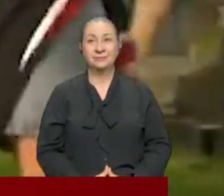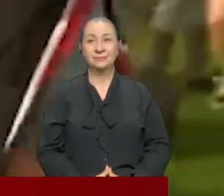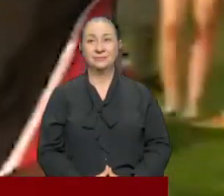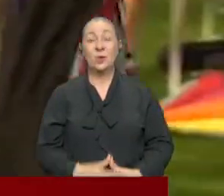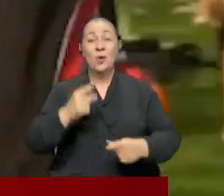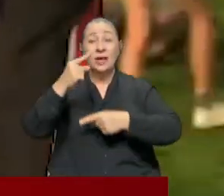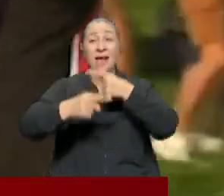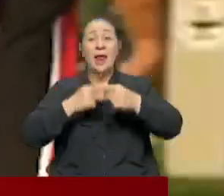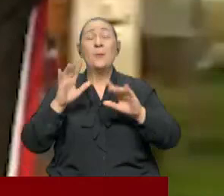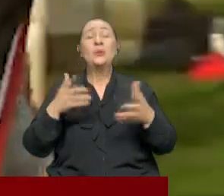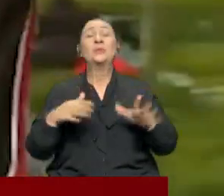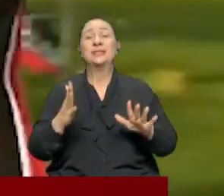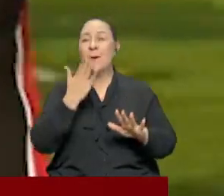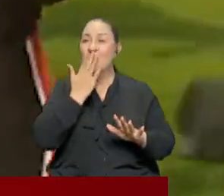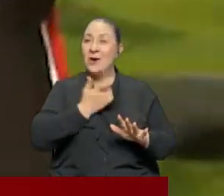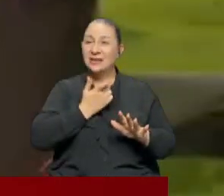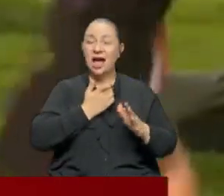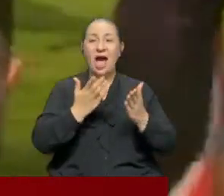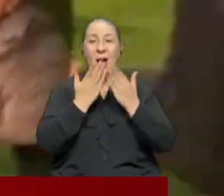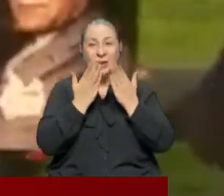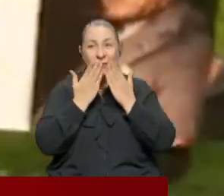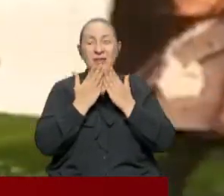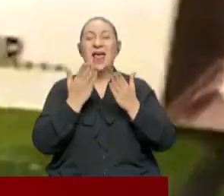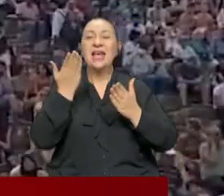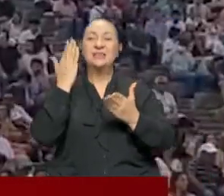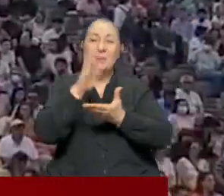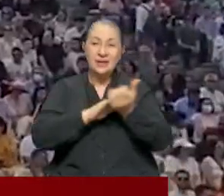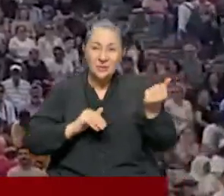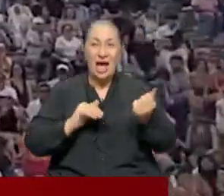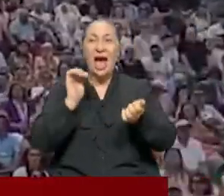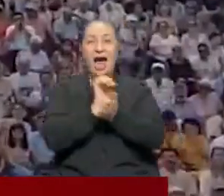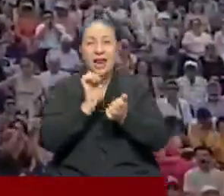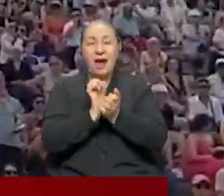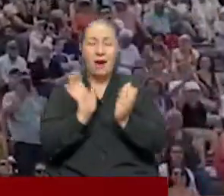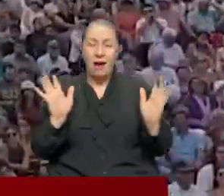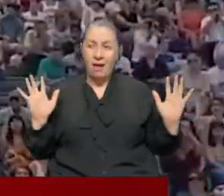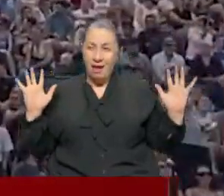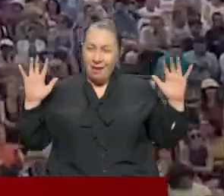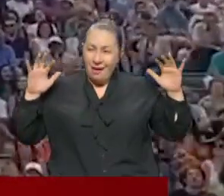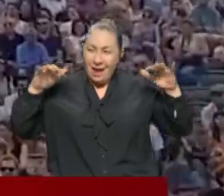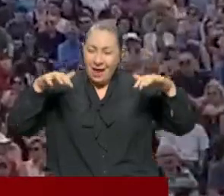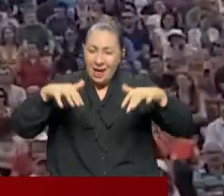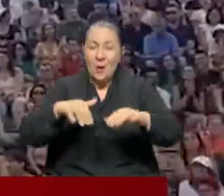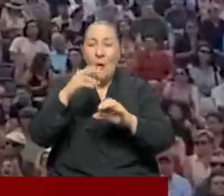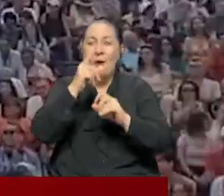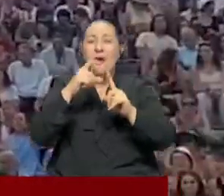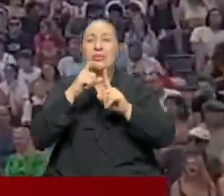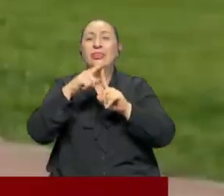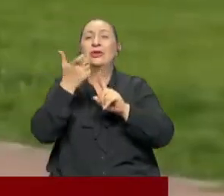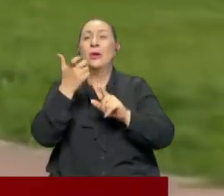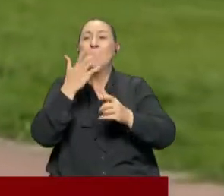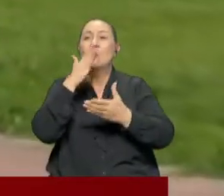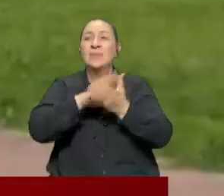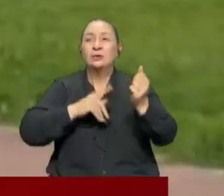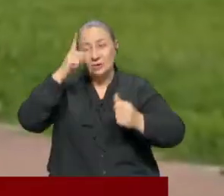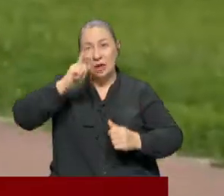O gelenek bozulmadı. Öğrenciler, akademisyenler, eski mezunlar ve aileler, ODTÜ'lüler mezuniyet törenlerine sahip çıktı, geri